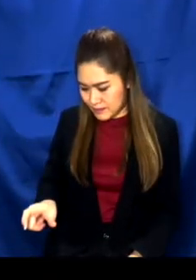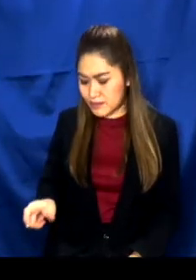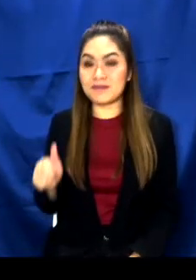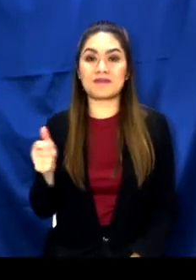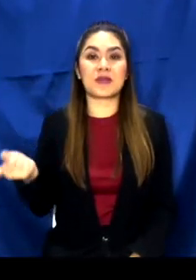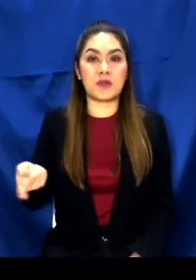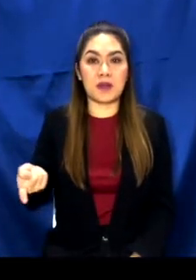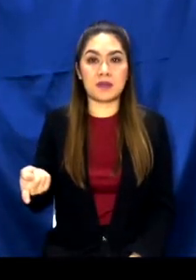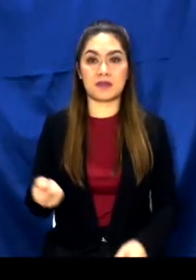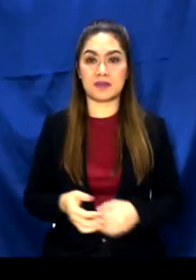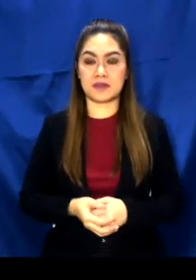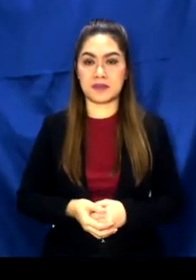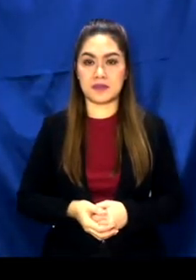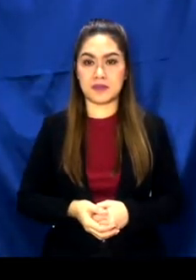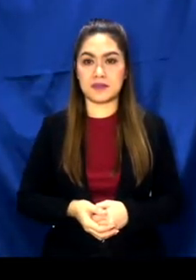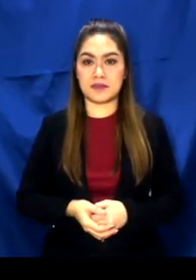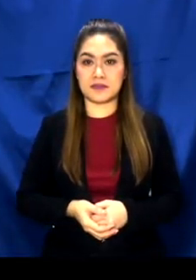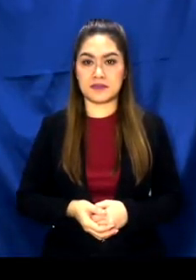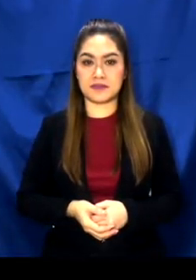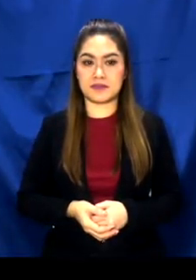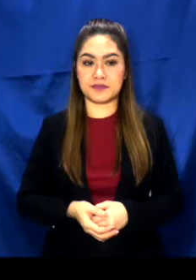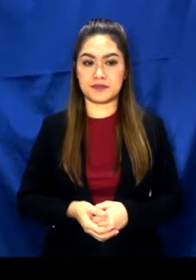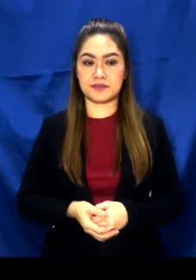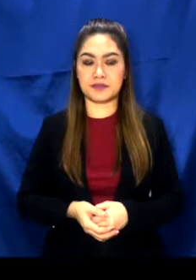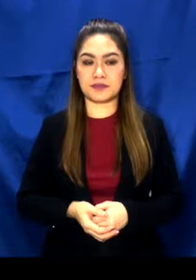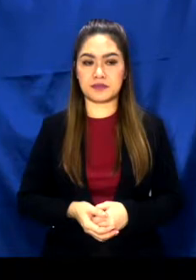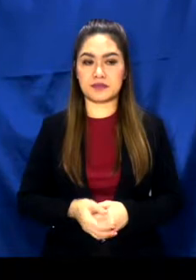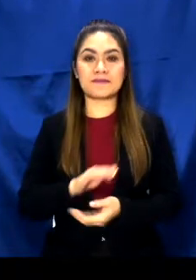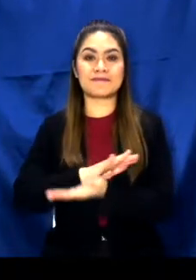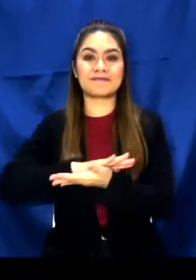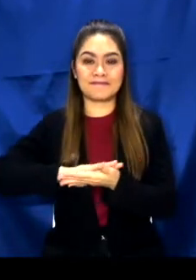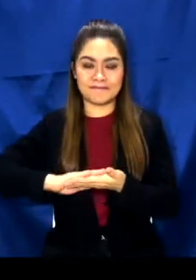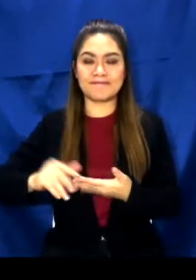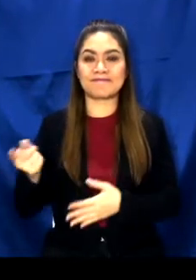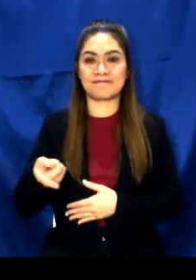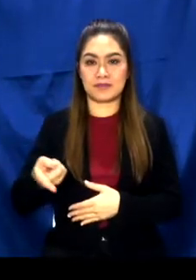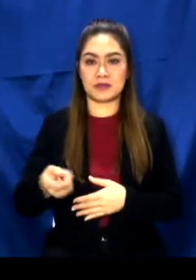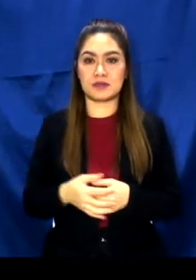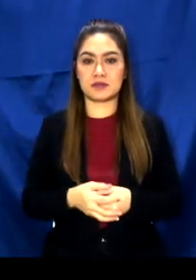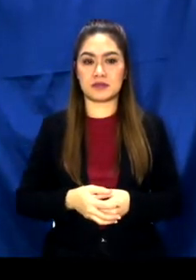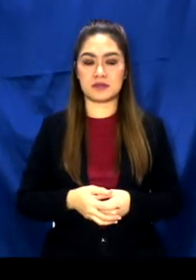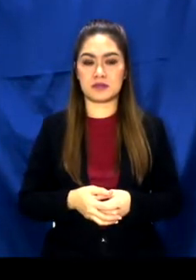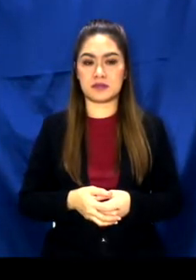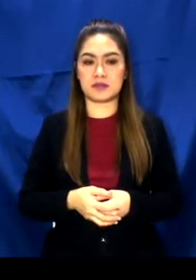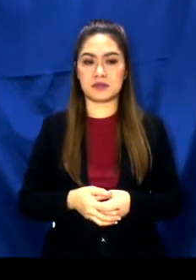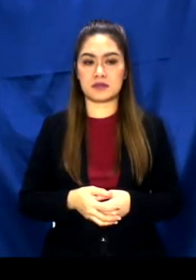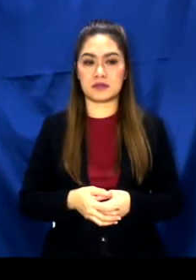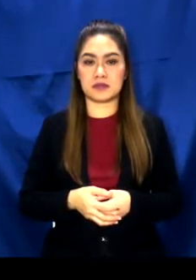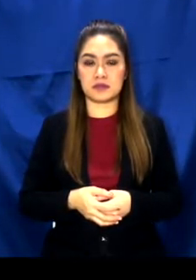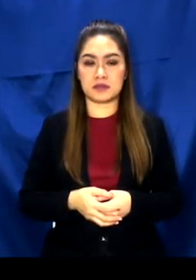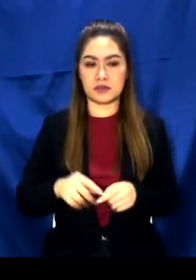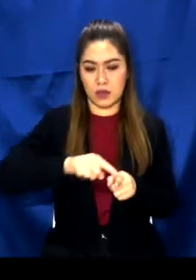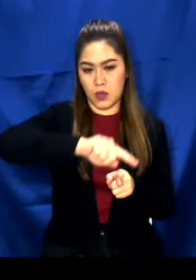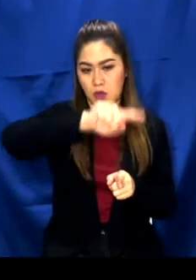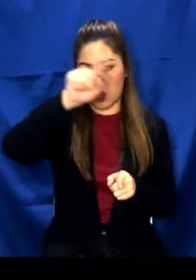ที่เดิมแบบนี้เพื่อให้มันเป็นระเบียบเรียบร้อยเหมือนเดิมนะคะจากนั้นมาดูวงของเ